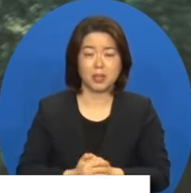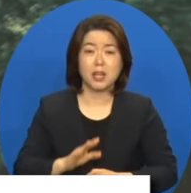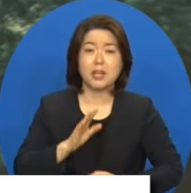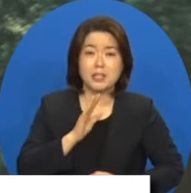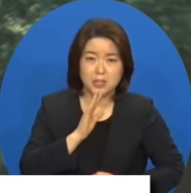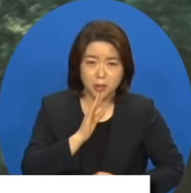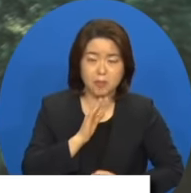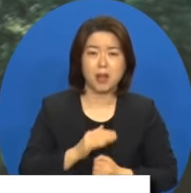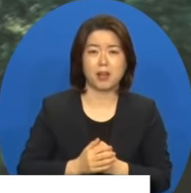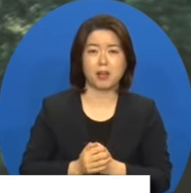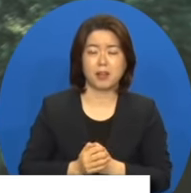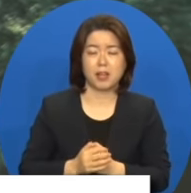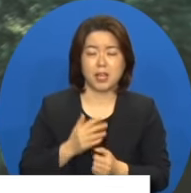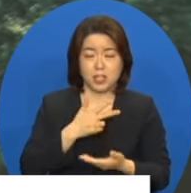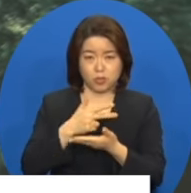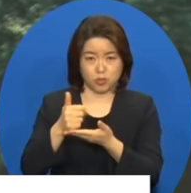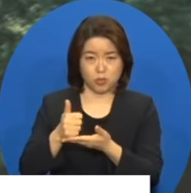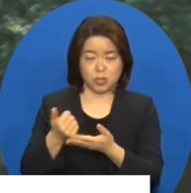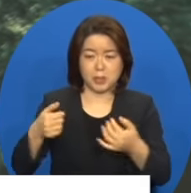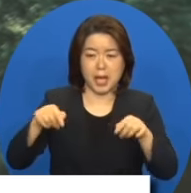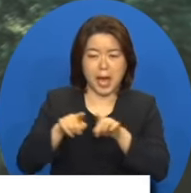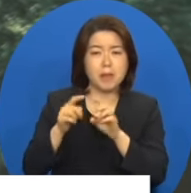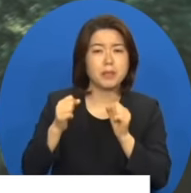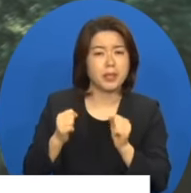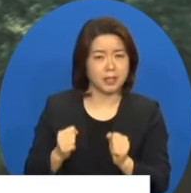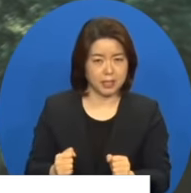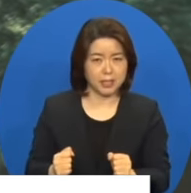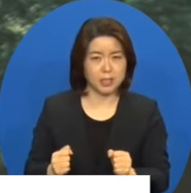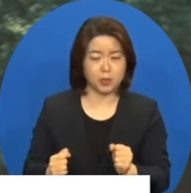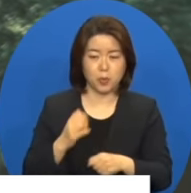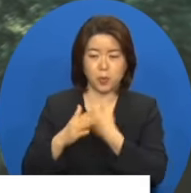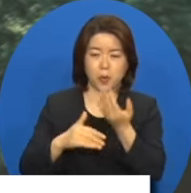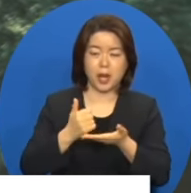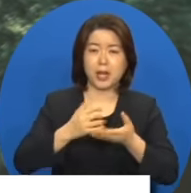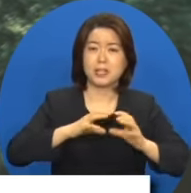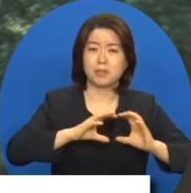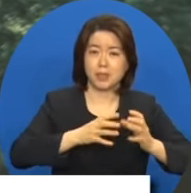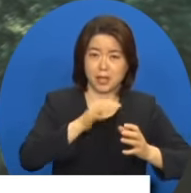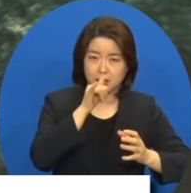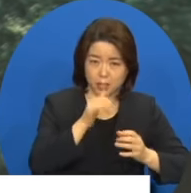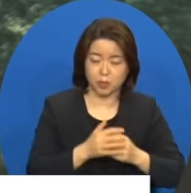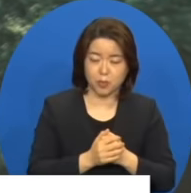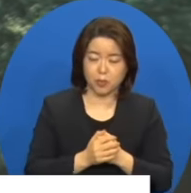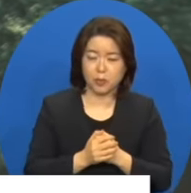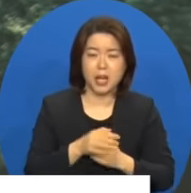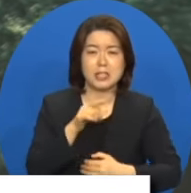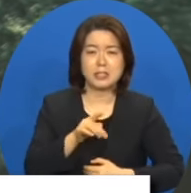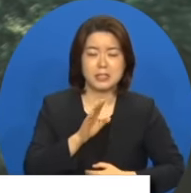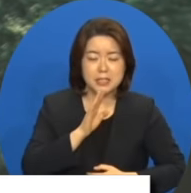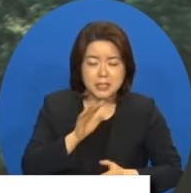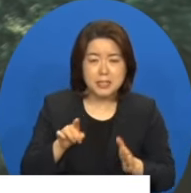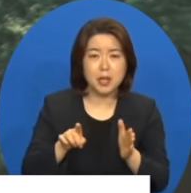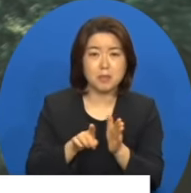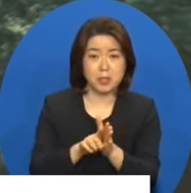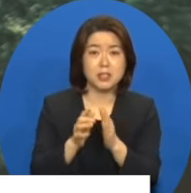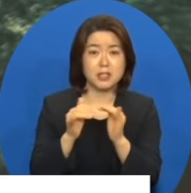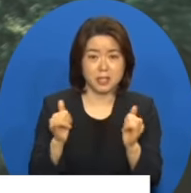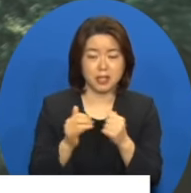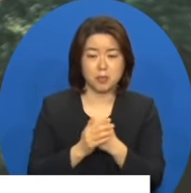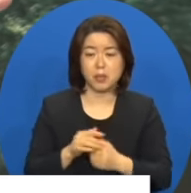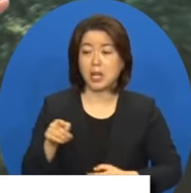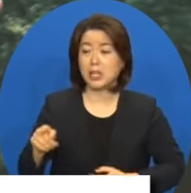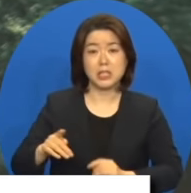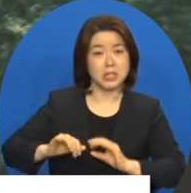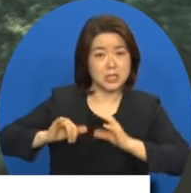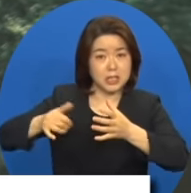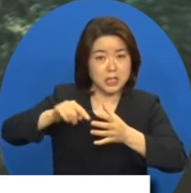정말, 정말 주님이 함께 계시고 하나님의 나라가 있음이 진짜 믿어지는 사람은 이